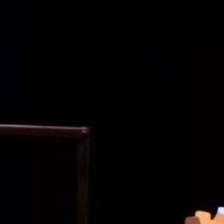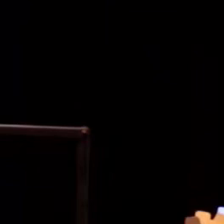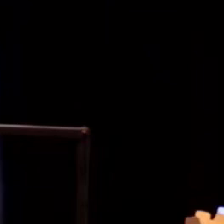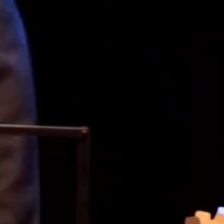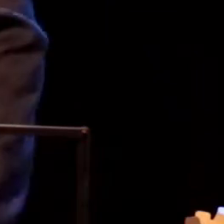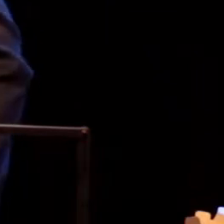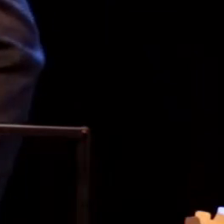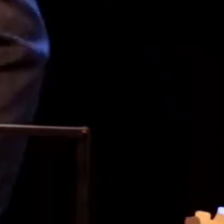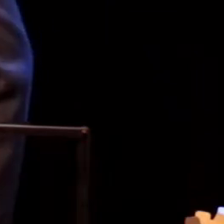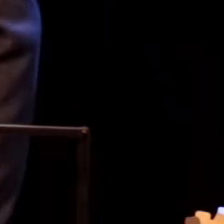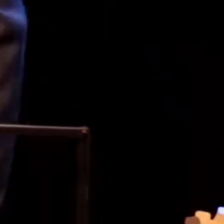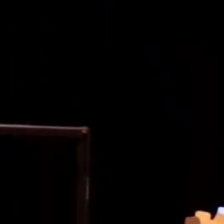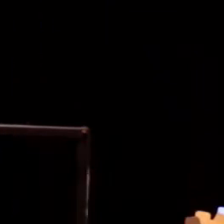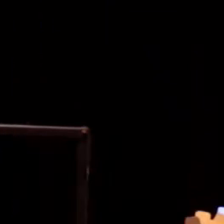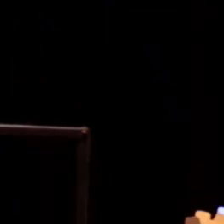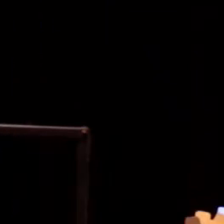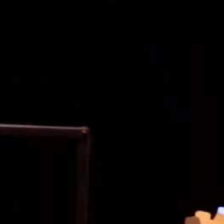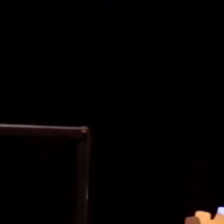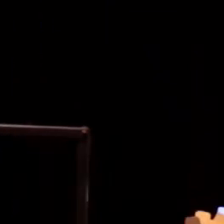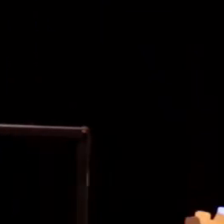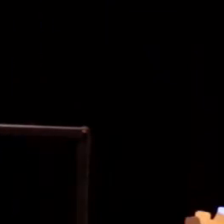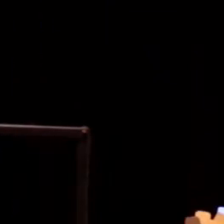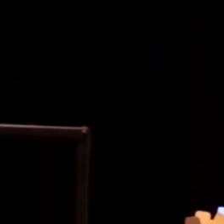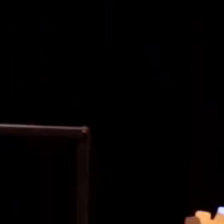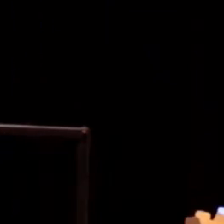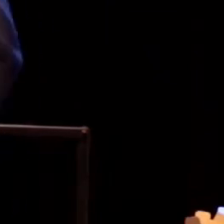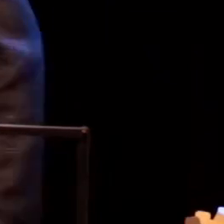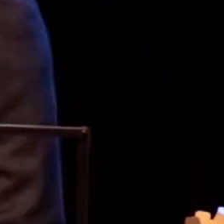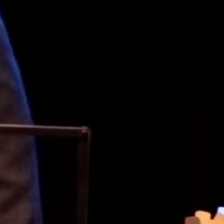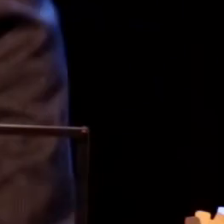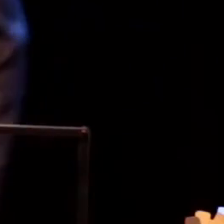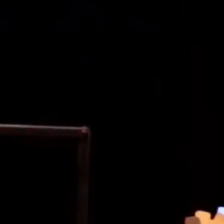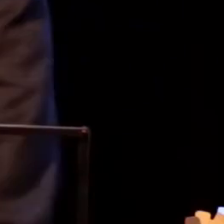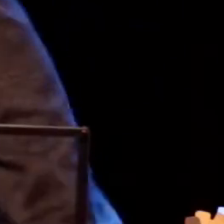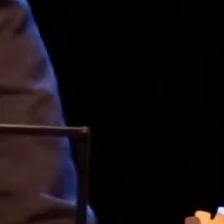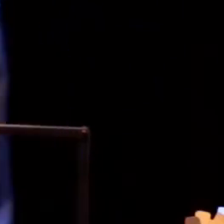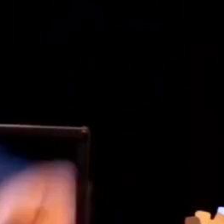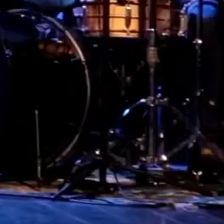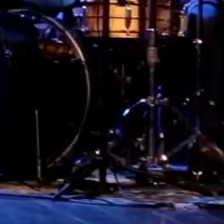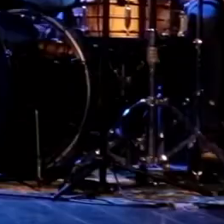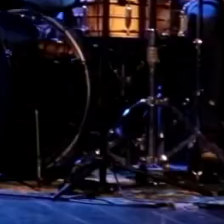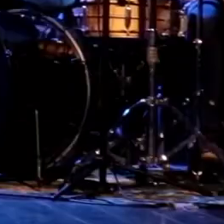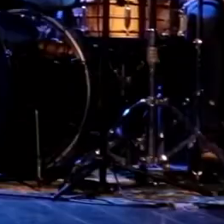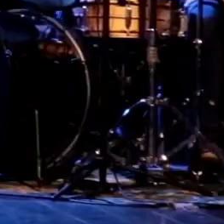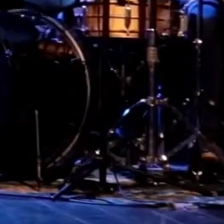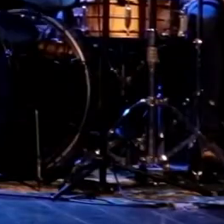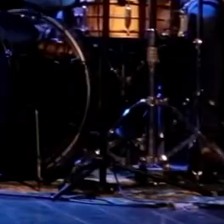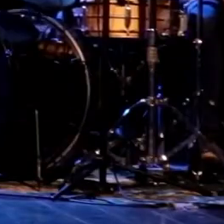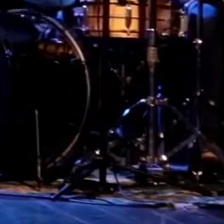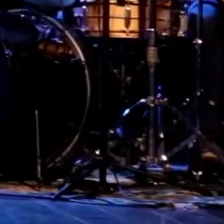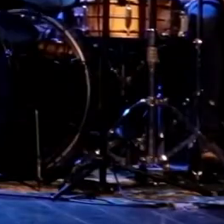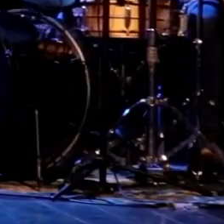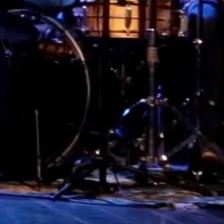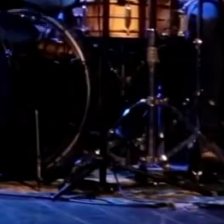Vo sole le qua lava nava zampi canzi con dollo di amudi musi muti ma